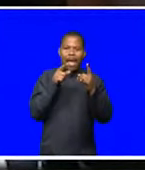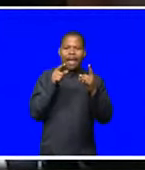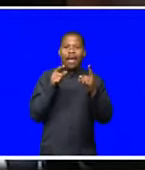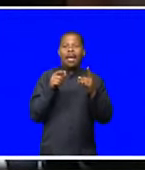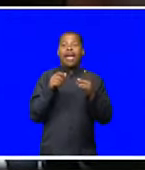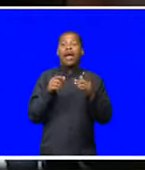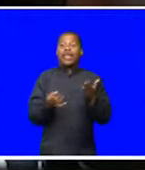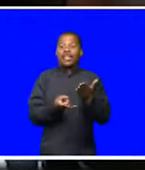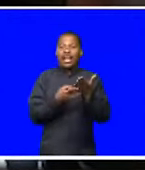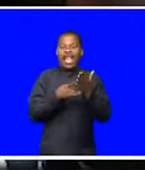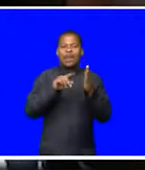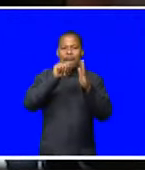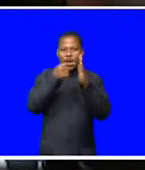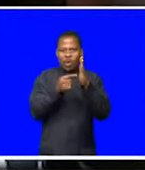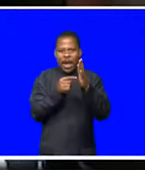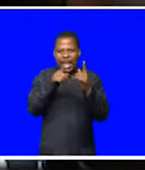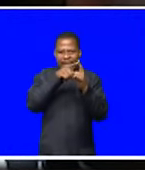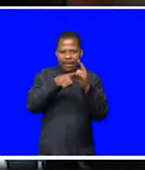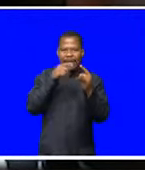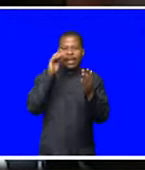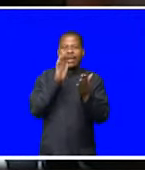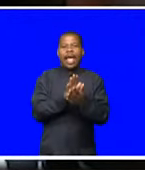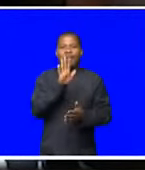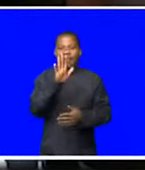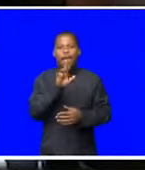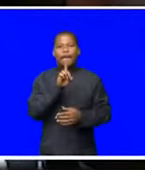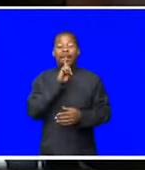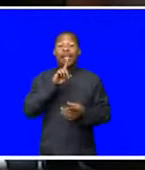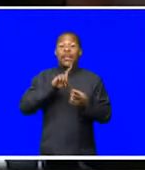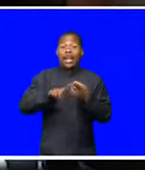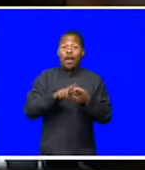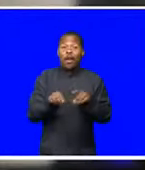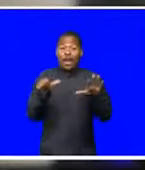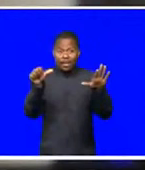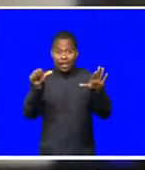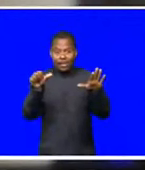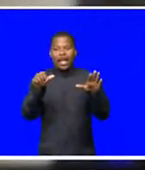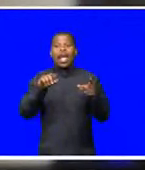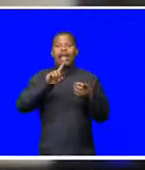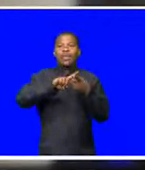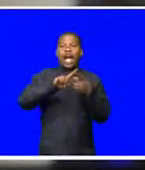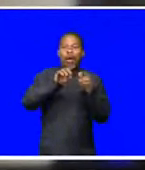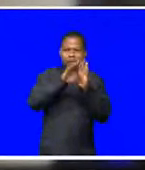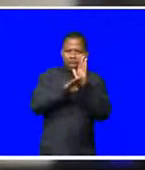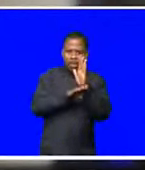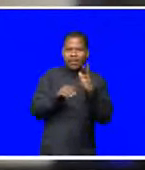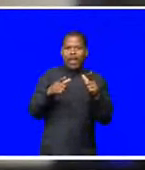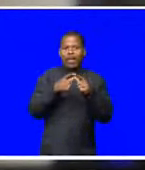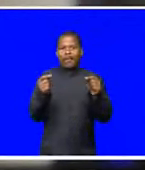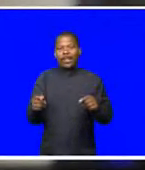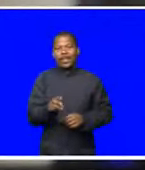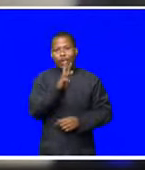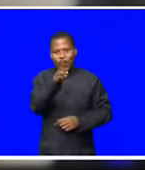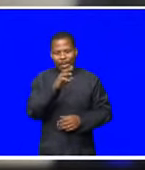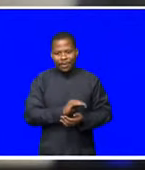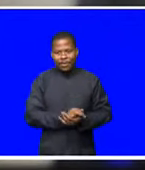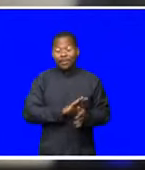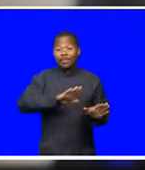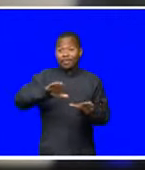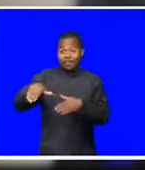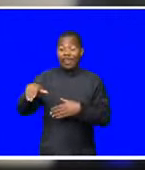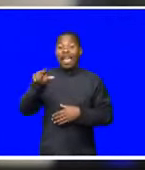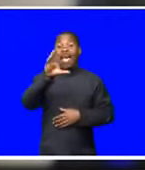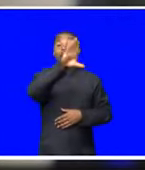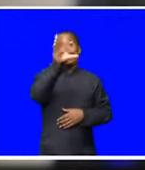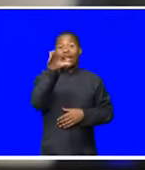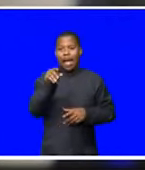umehluko emaphuzu la 15 kanzi kusele imidlalo lesifupha ukuthi iphele lendzebe. Even gatin lase Africa amaqembu